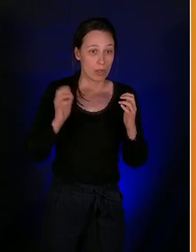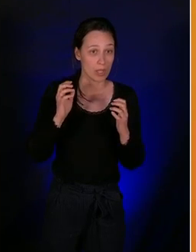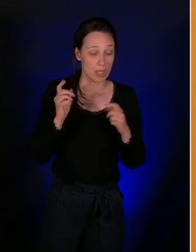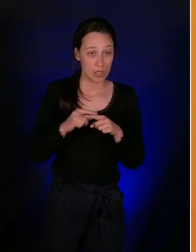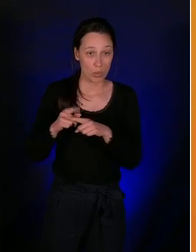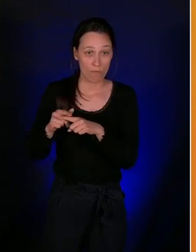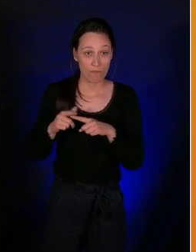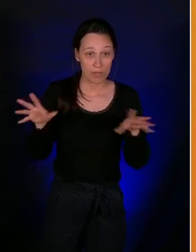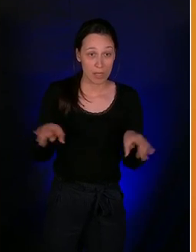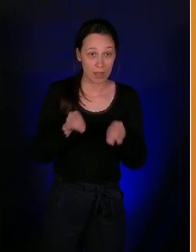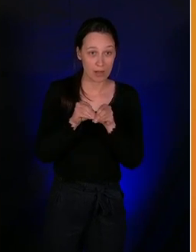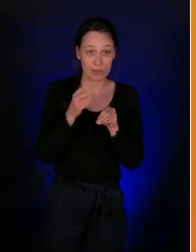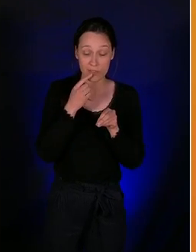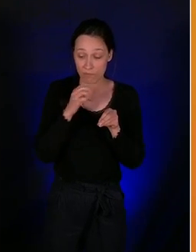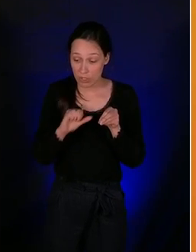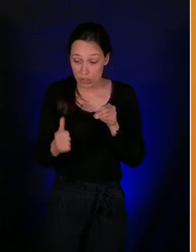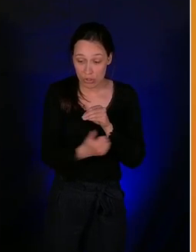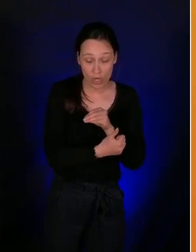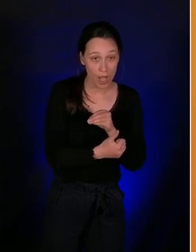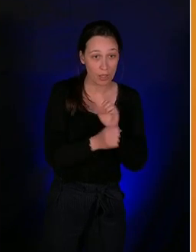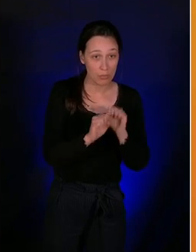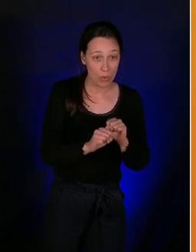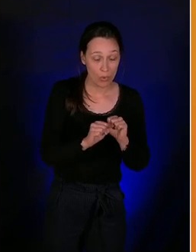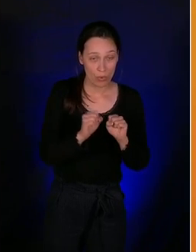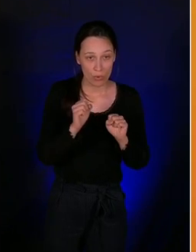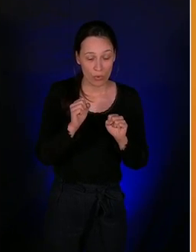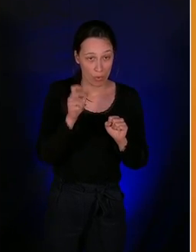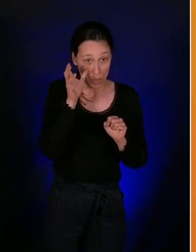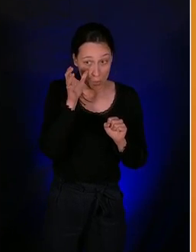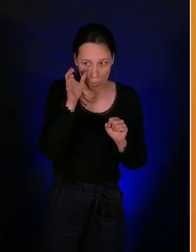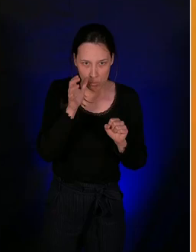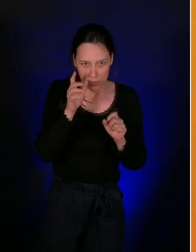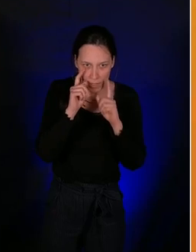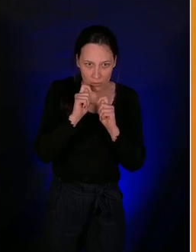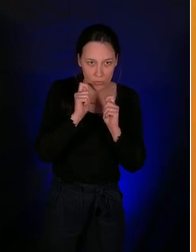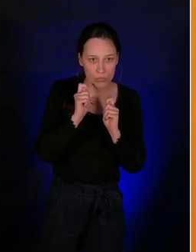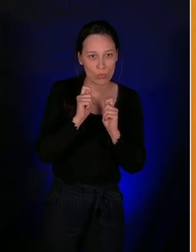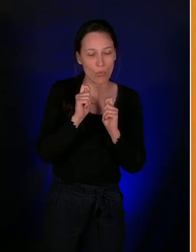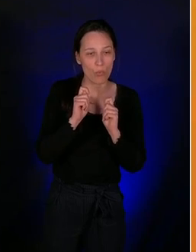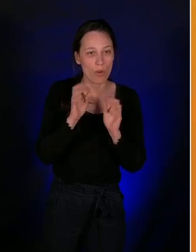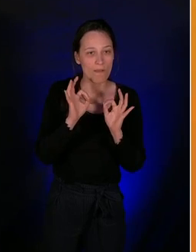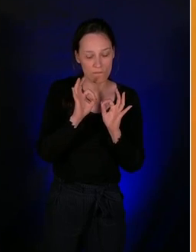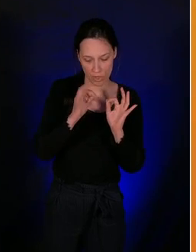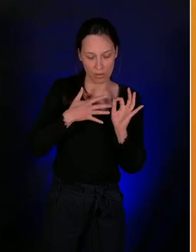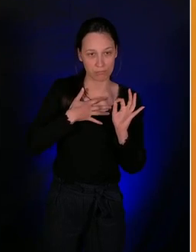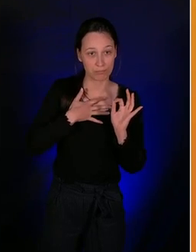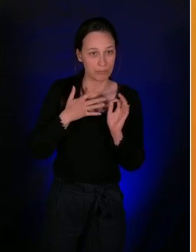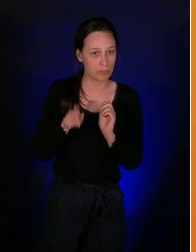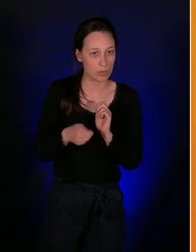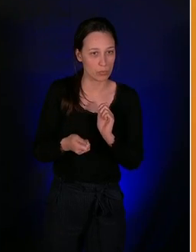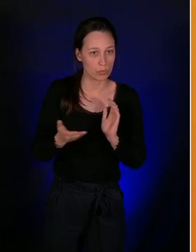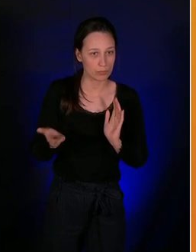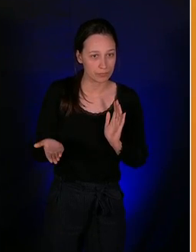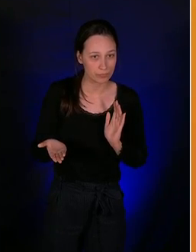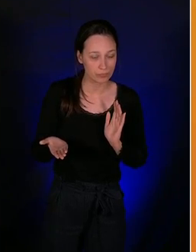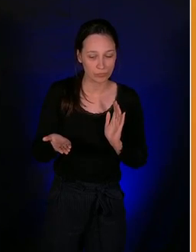chaque secteur est attentif et a raison d'être attentif à son secteur aussi, mais il y a eu en